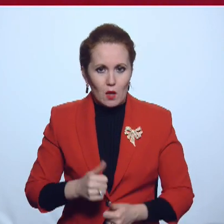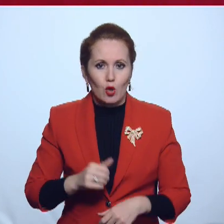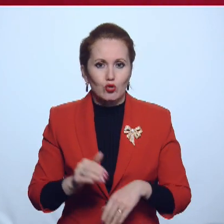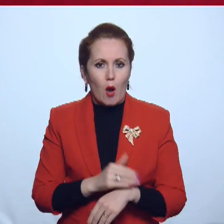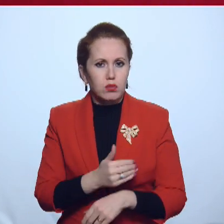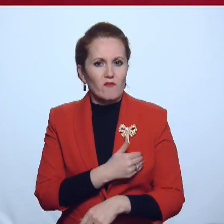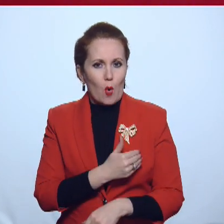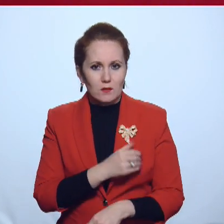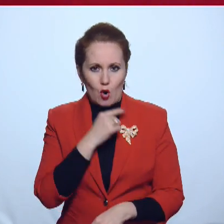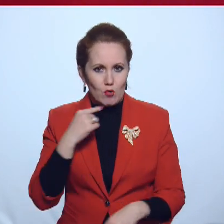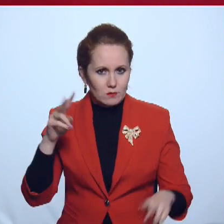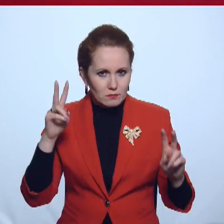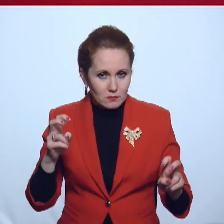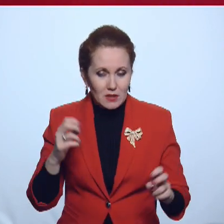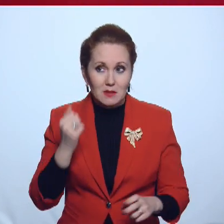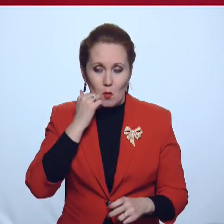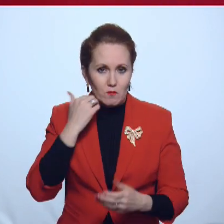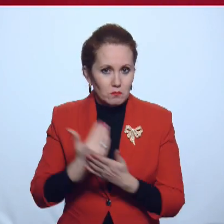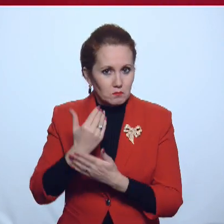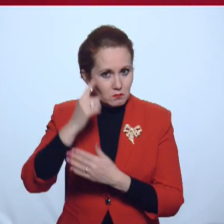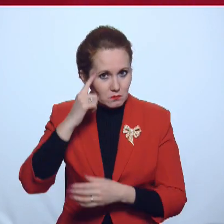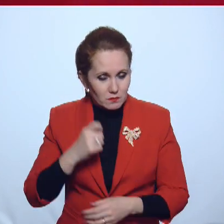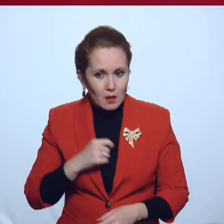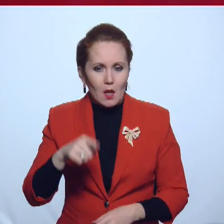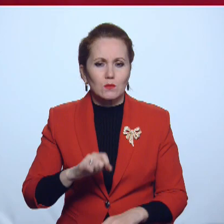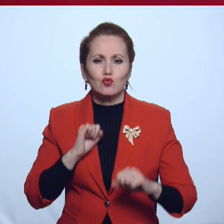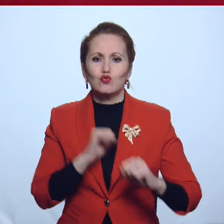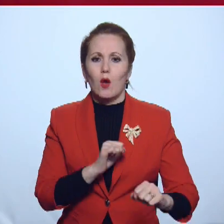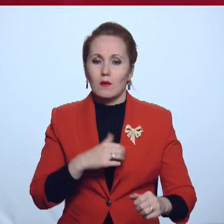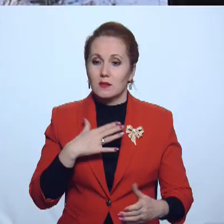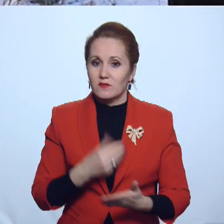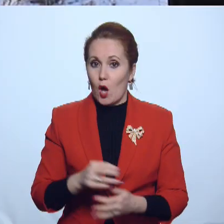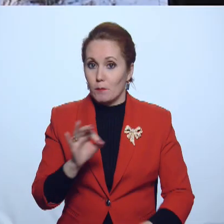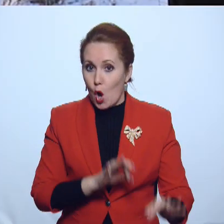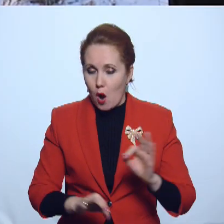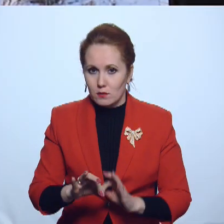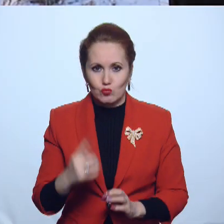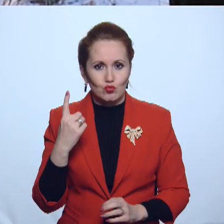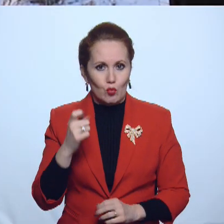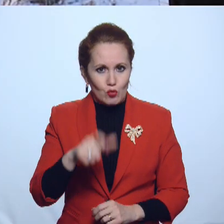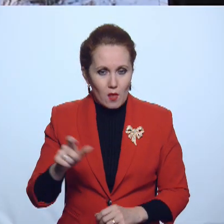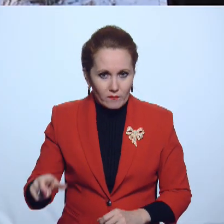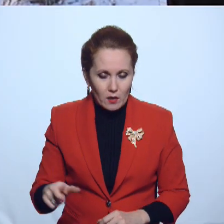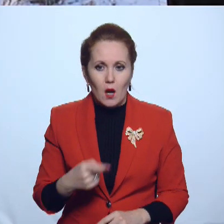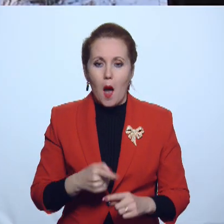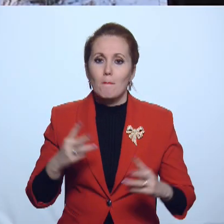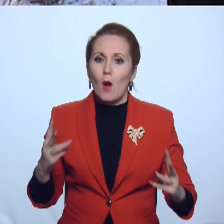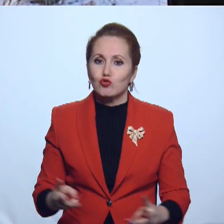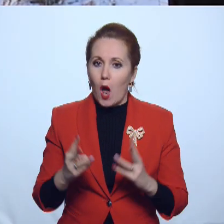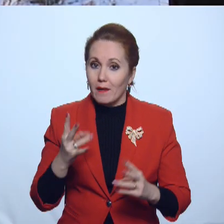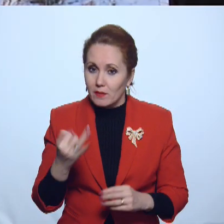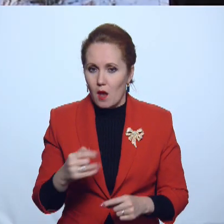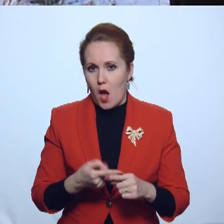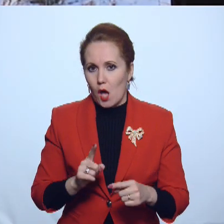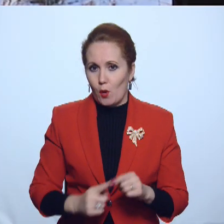новость пришла из Москвы. Свои проекты там защищали около 100 добровольцев со всей страны. Проект Ивана «Пожарный – это призвание»